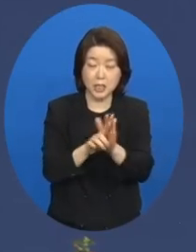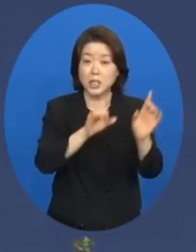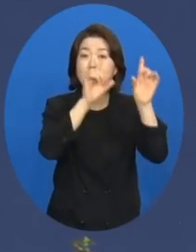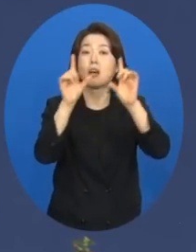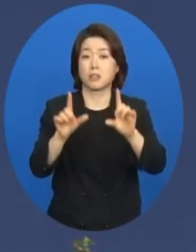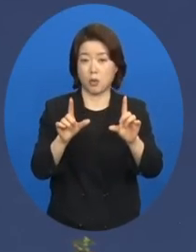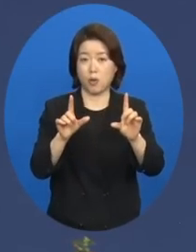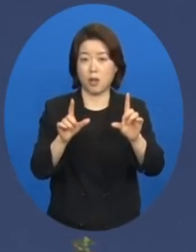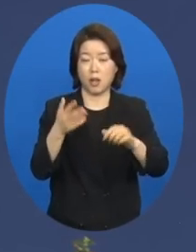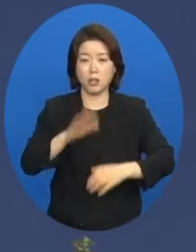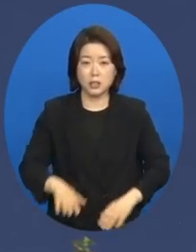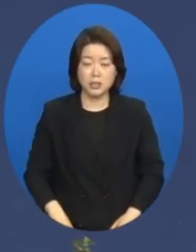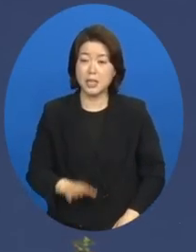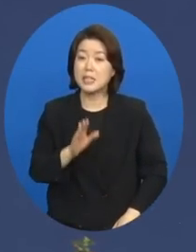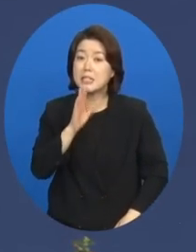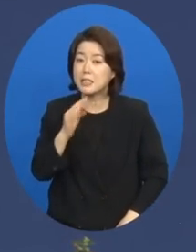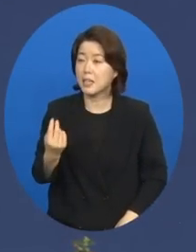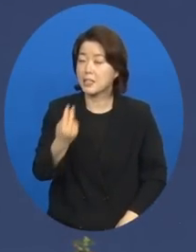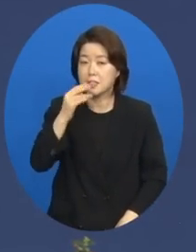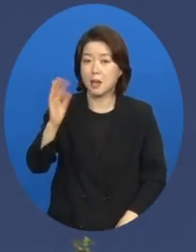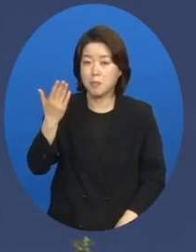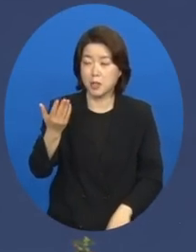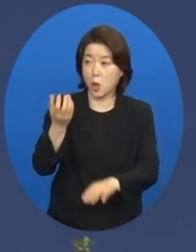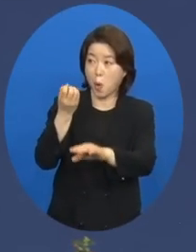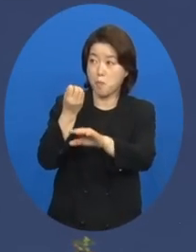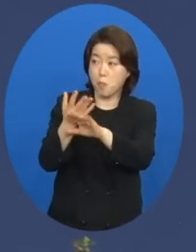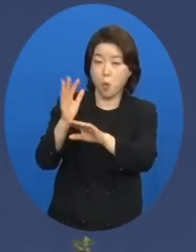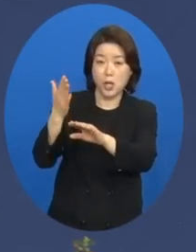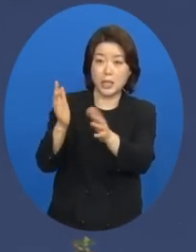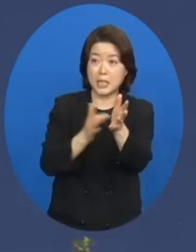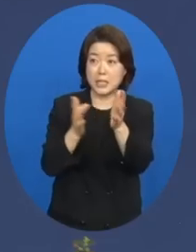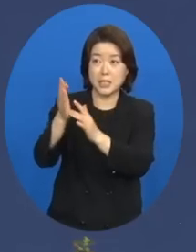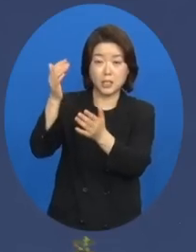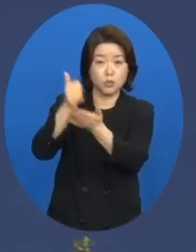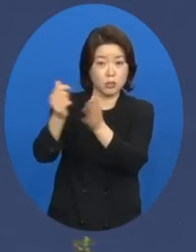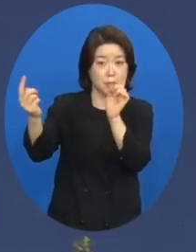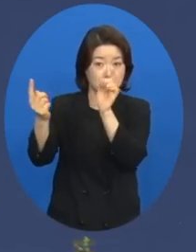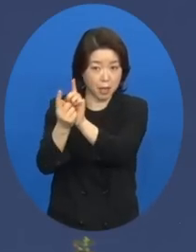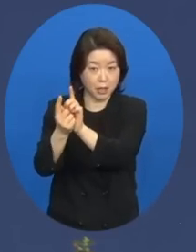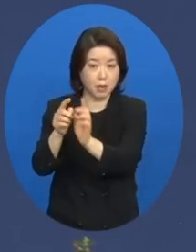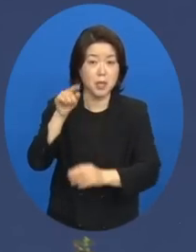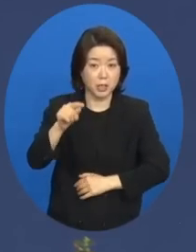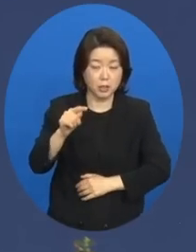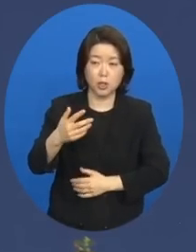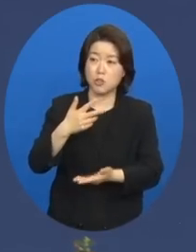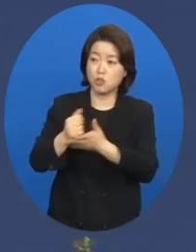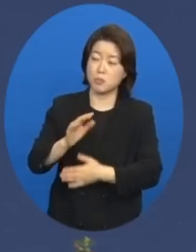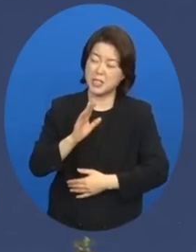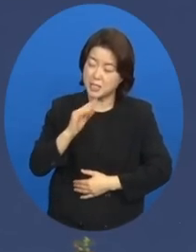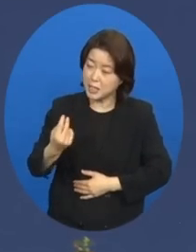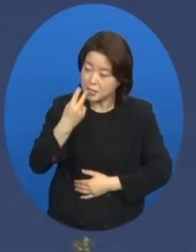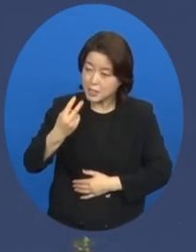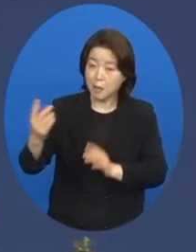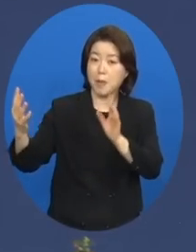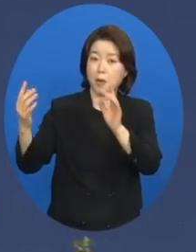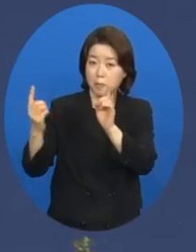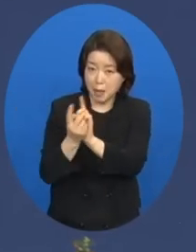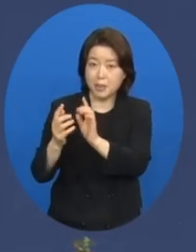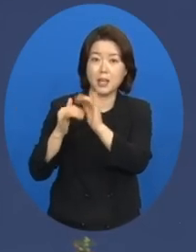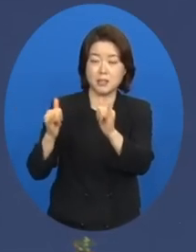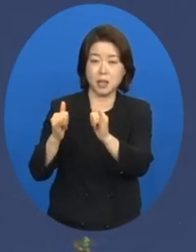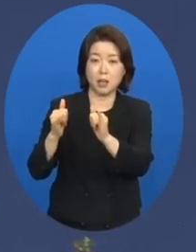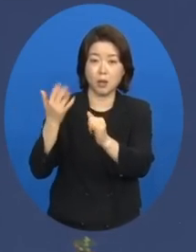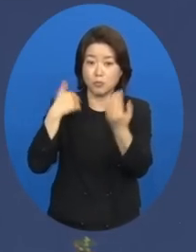신앙생활이었는데 진짜 생명 대신 보화 대신 그리스도를 만나고 나면 그 사람 주님을 정말 생명으로 만난 사람